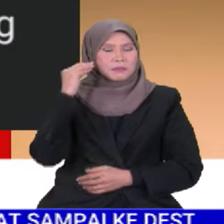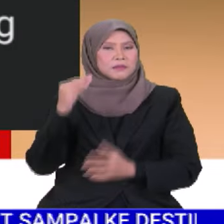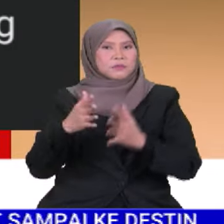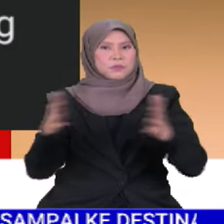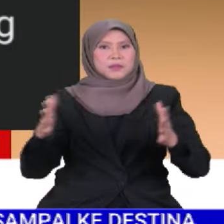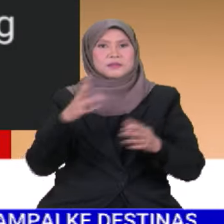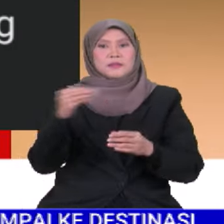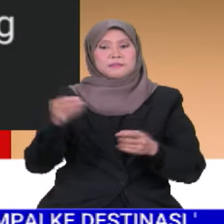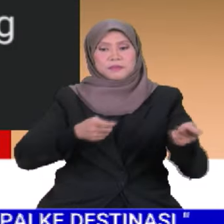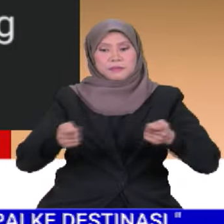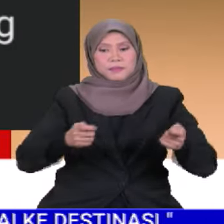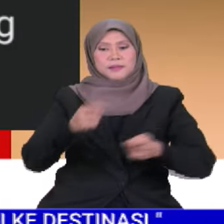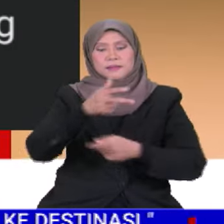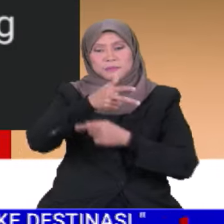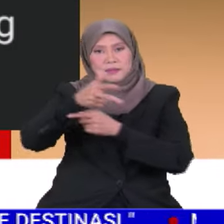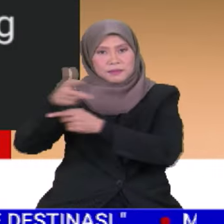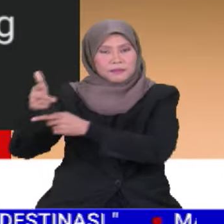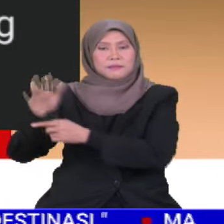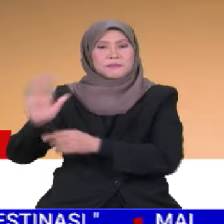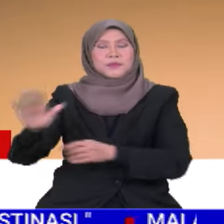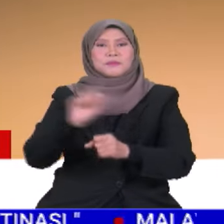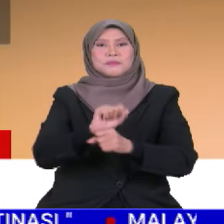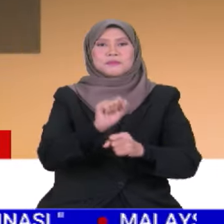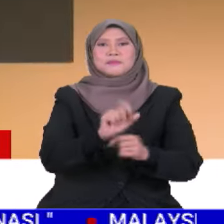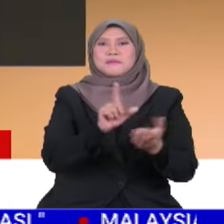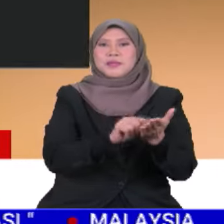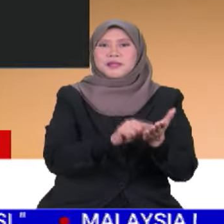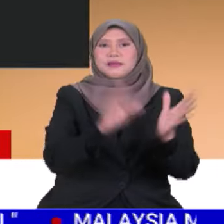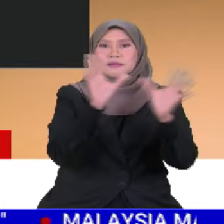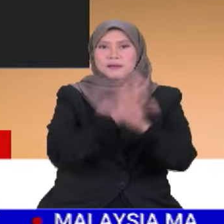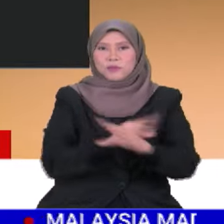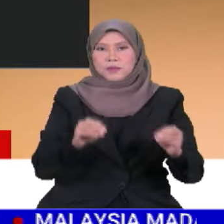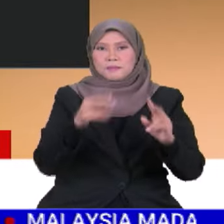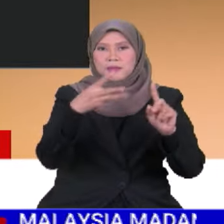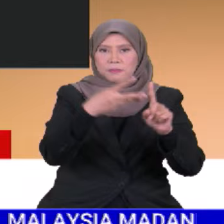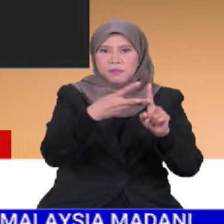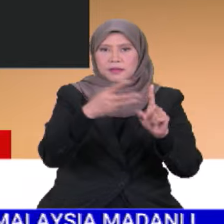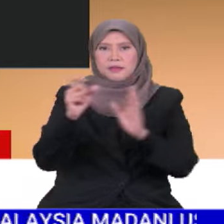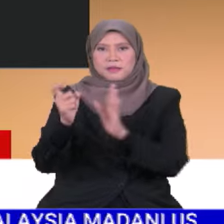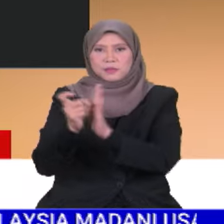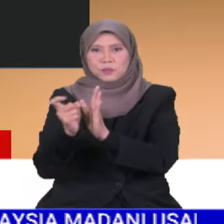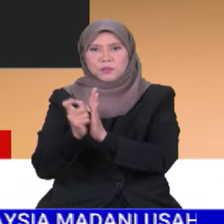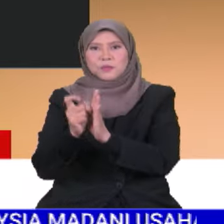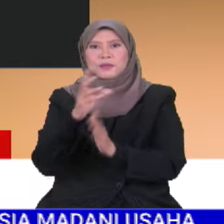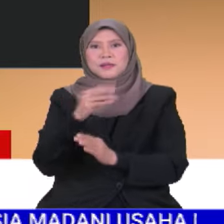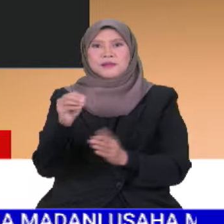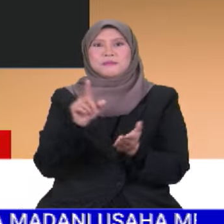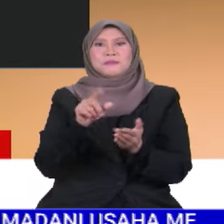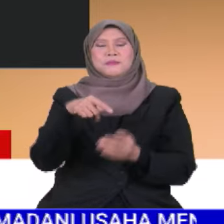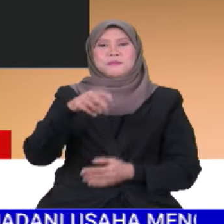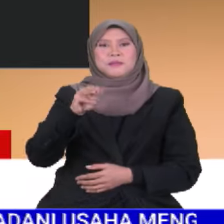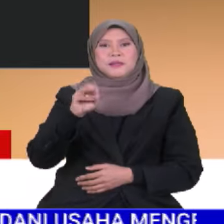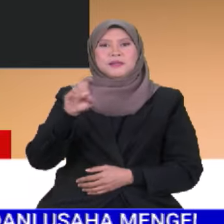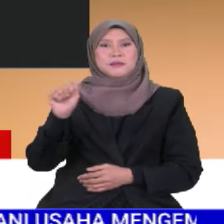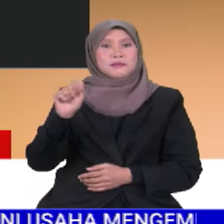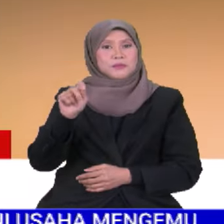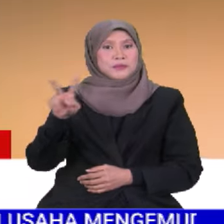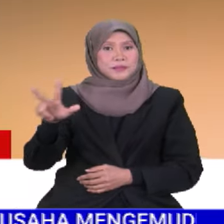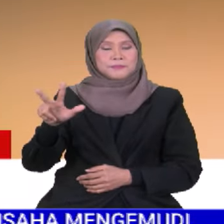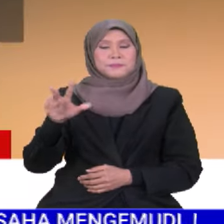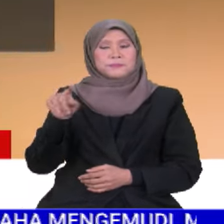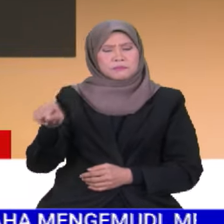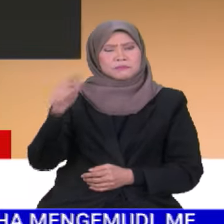dan penyiaran. Beliau pernah bertugas di kumpulan media Sarawak bernama Astro Awani dan Media Prima. Fahmi